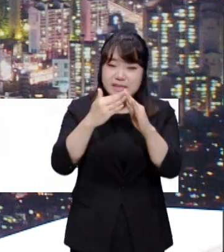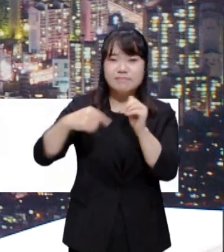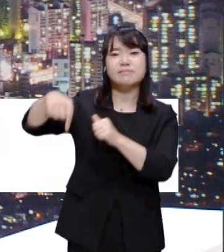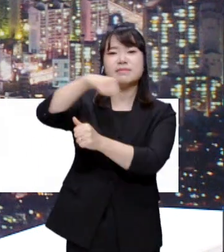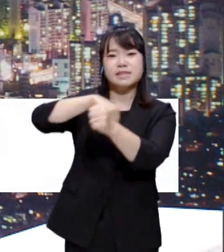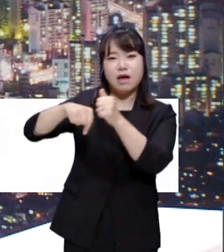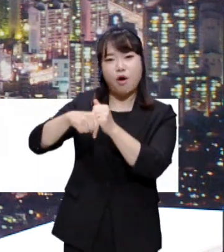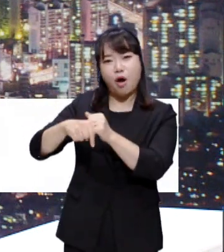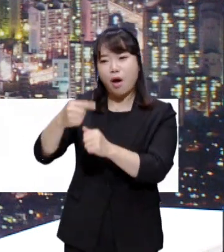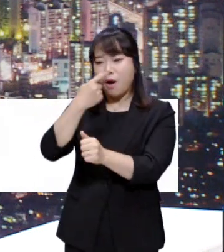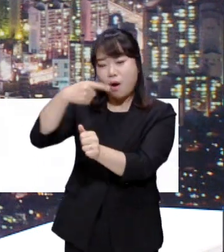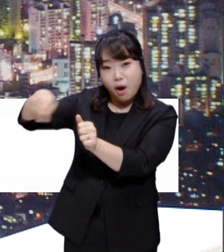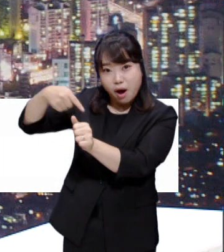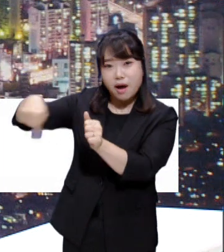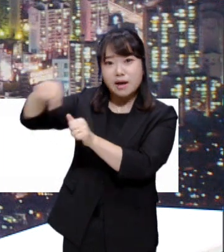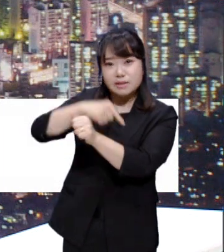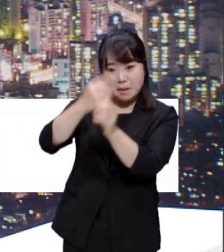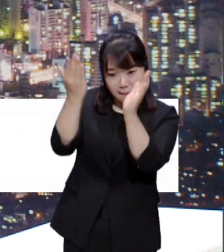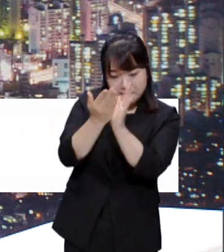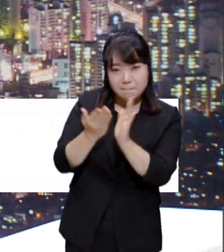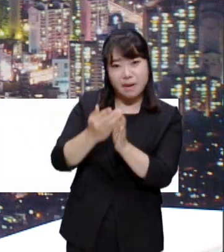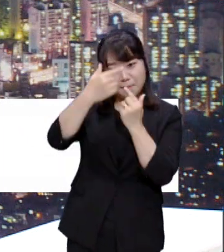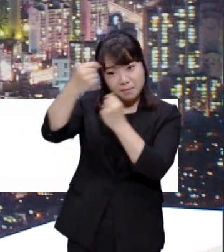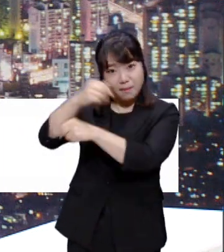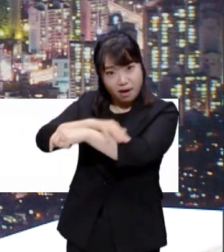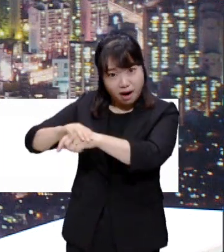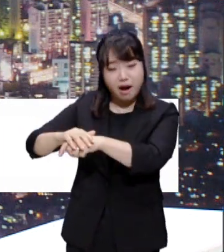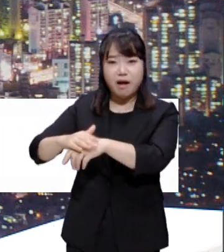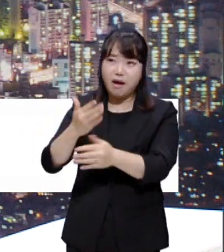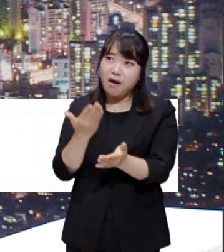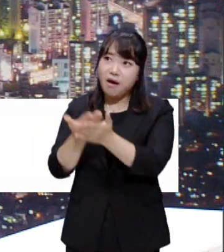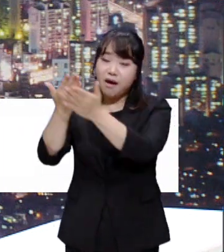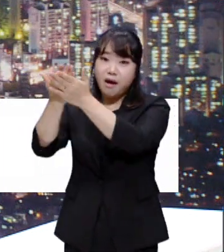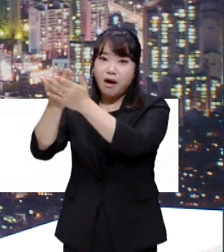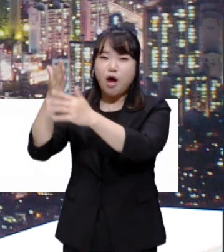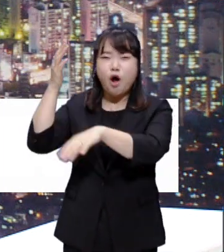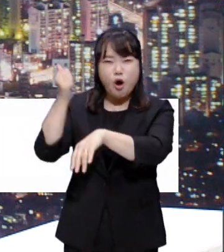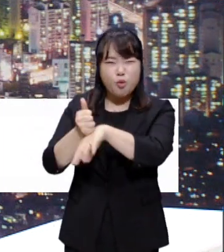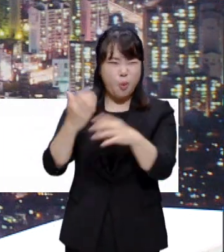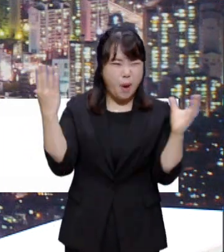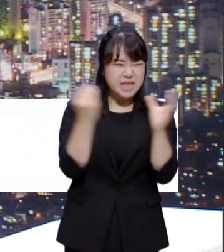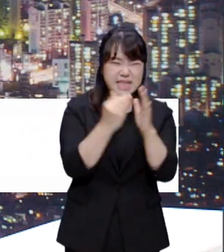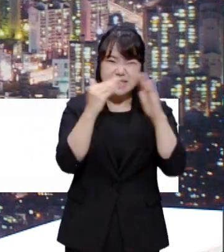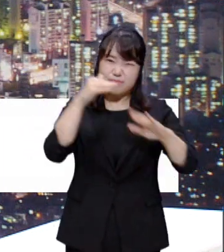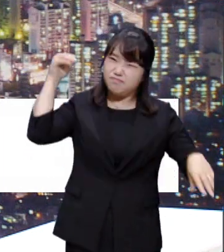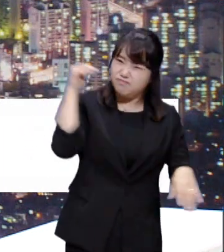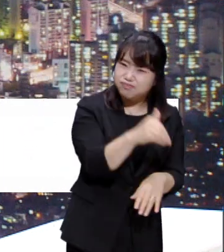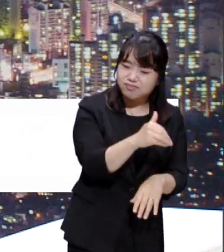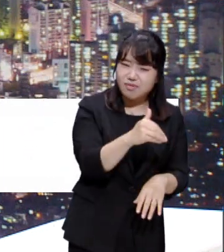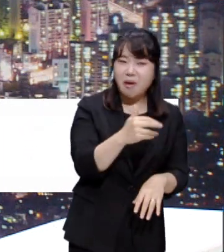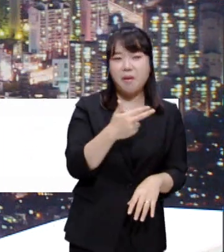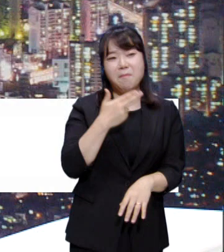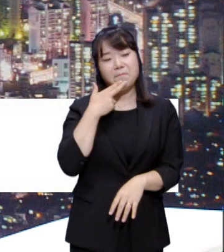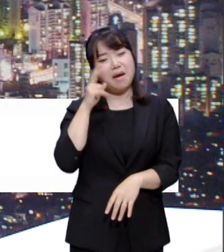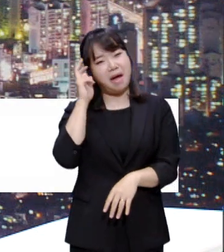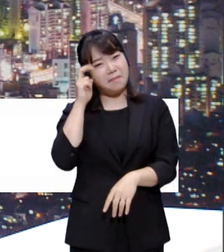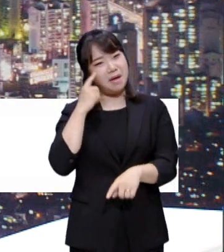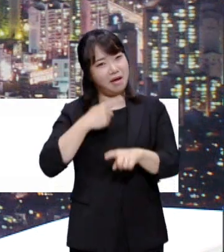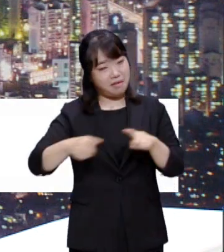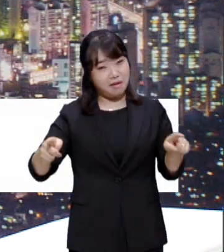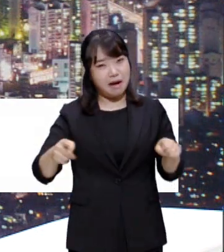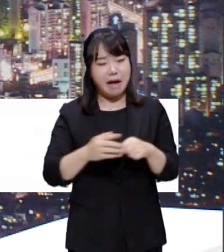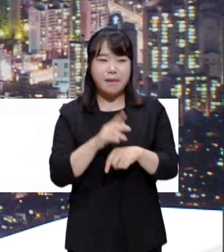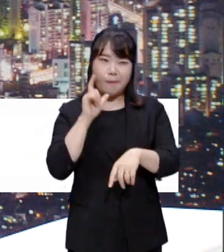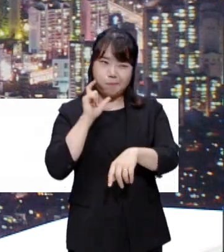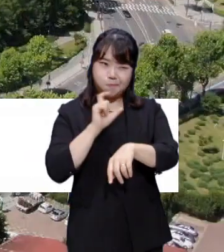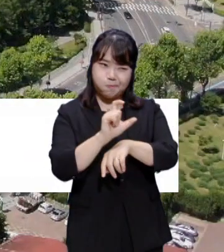때문에 똘똘한 한채 수요는 계속 유지가 될 거기 때문에 폭락이라는 가능성은 거의 보이질 않죠. 그러니까 어느 정도